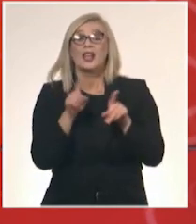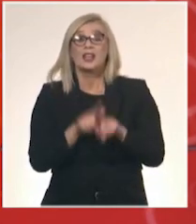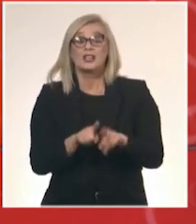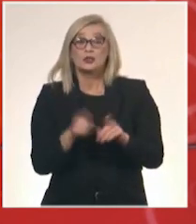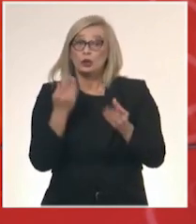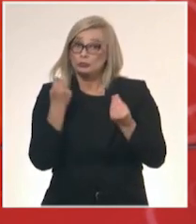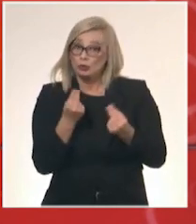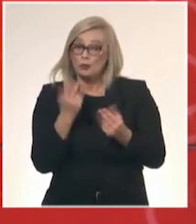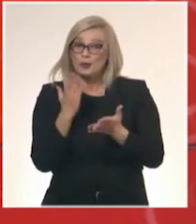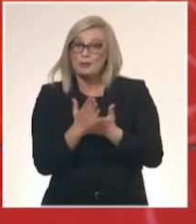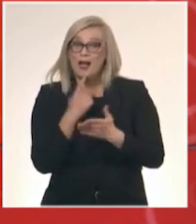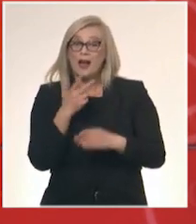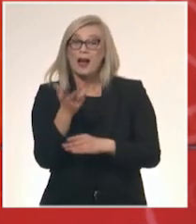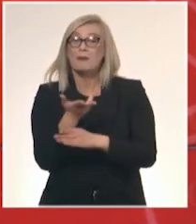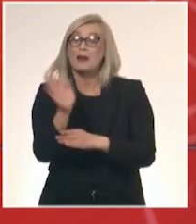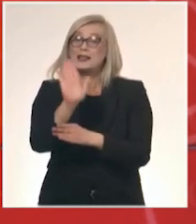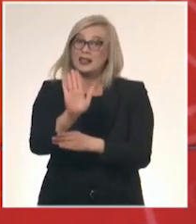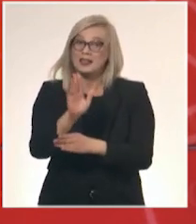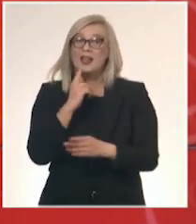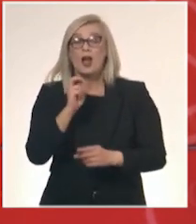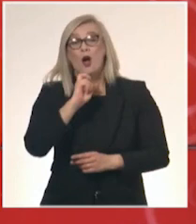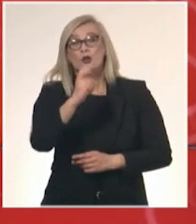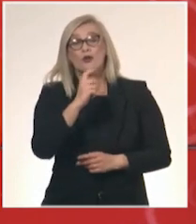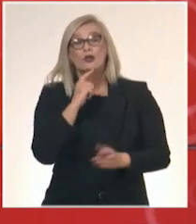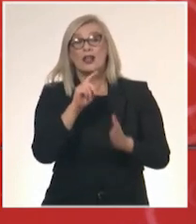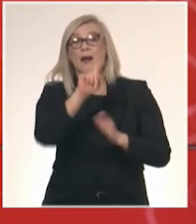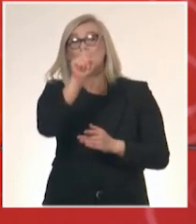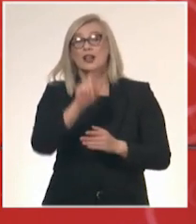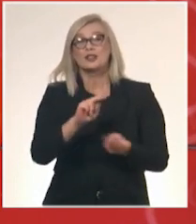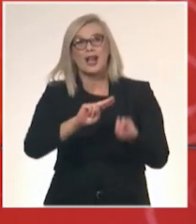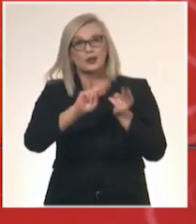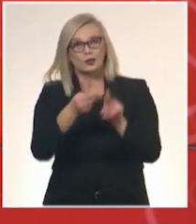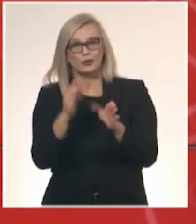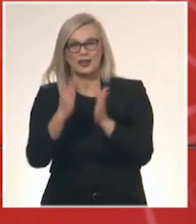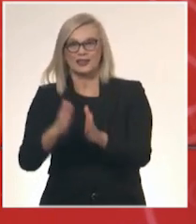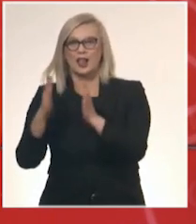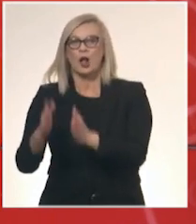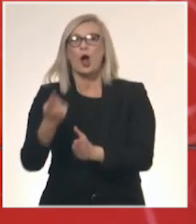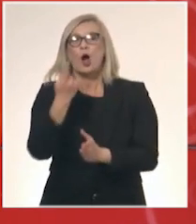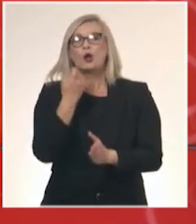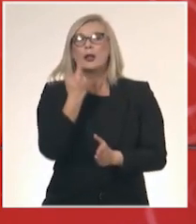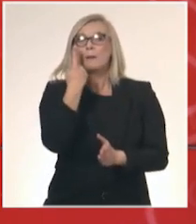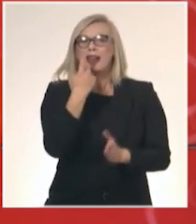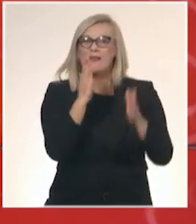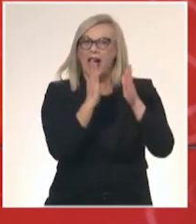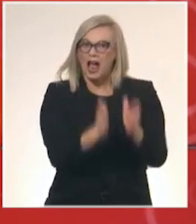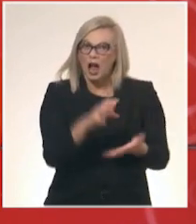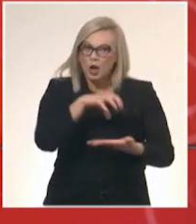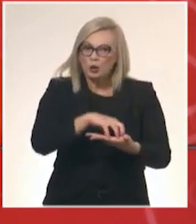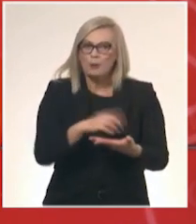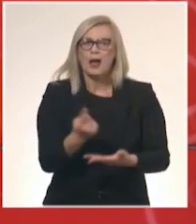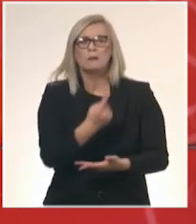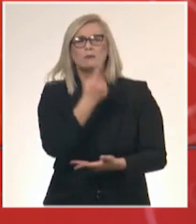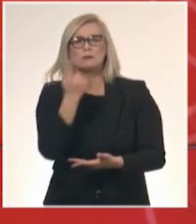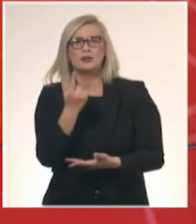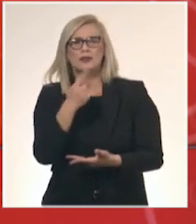толку добри беа и презентациите и одговорите на прашањата за останатите поглавја од првиот кластер. Првичните